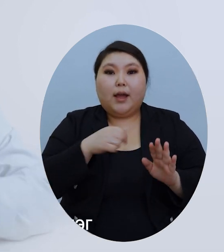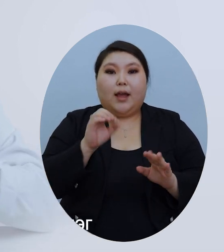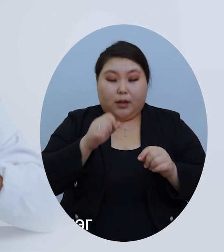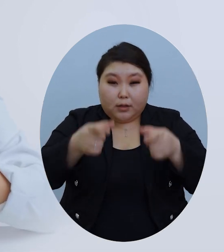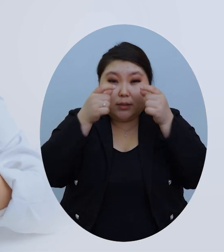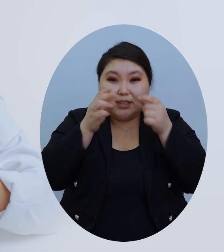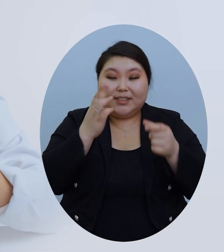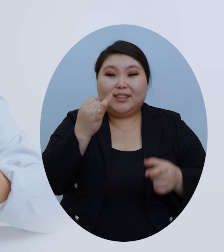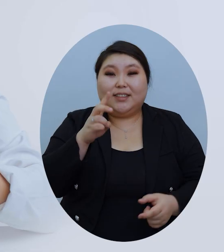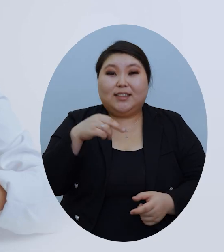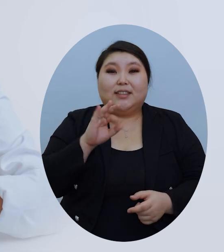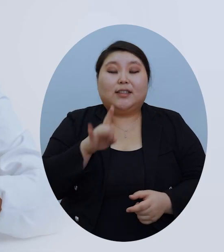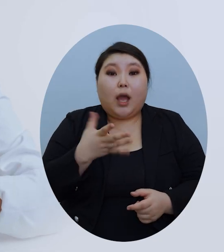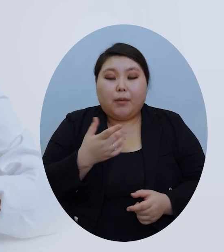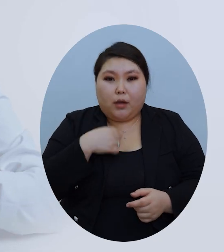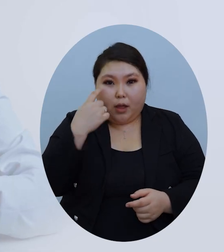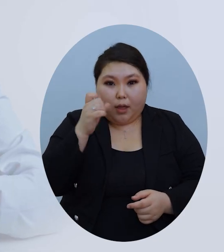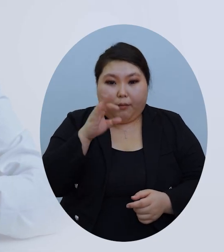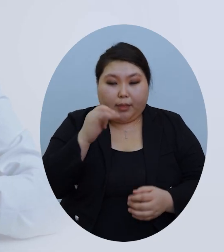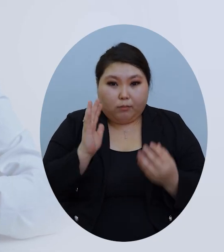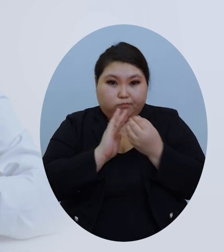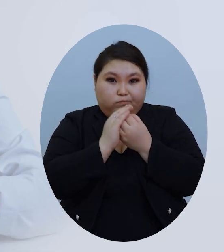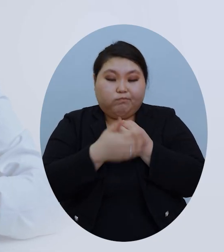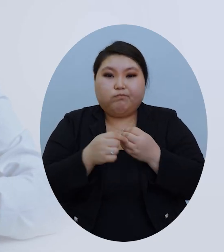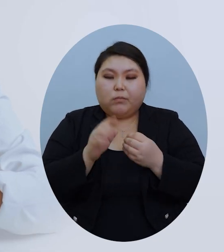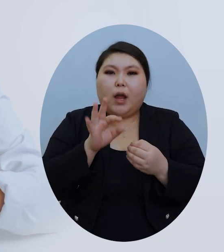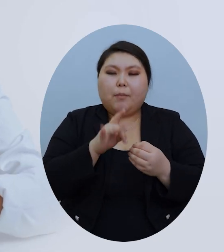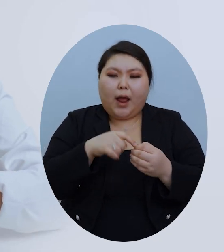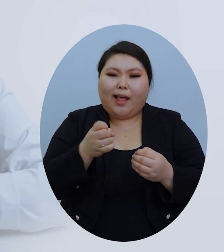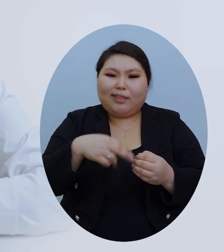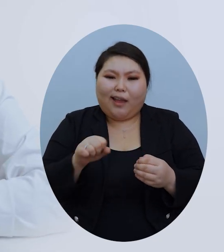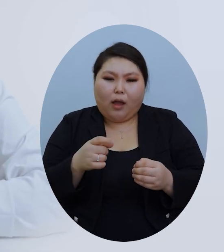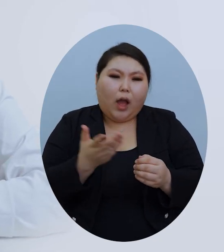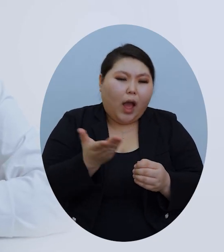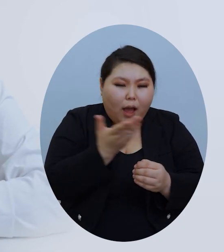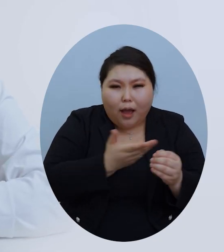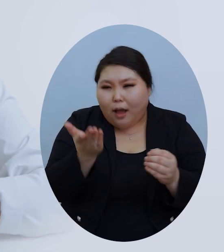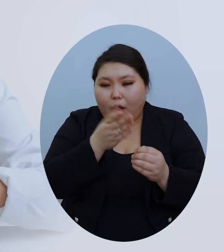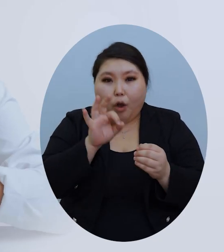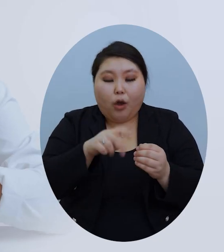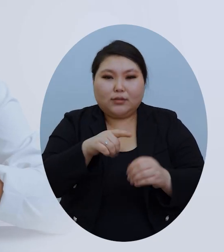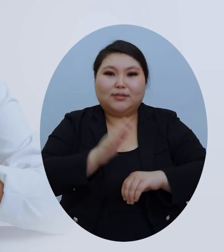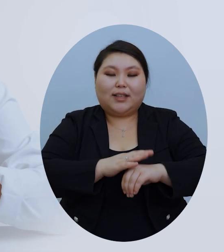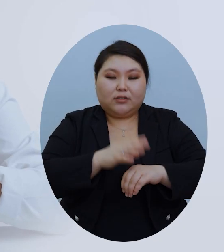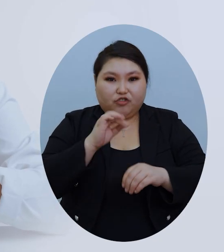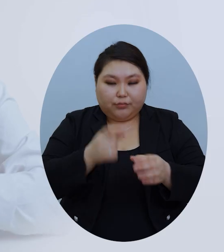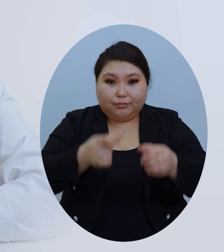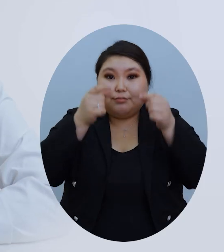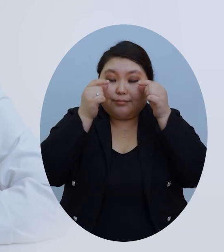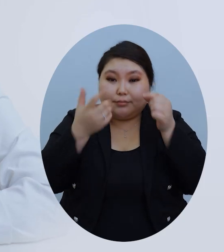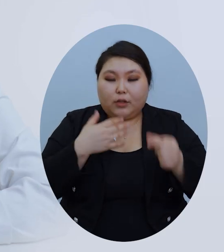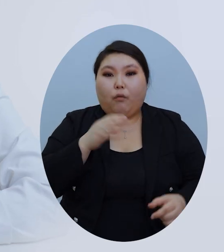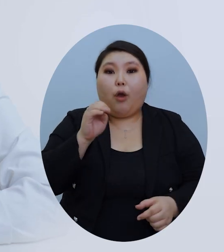хувьд эвэрлэг бүрхүүл яг ямар градус дээр алдаатай хугалж байгааг нь олоод түүнийг нь засах шил зүйлгснээр фокусыг нэг